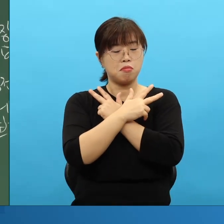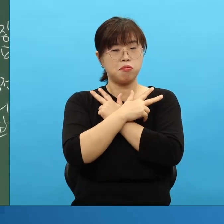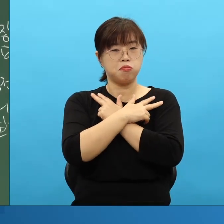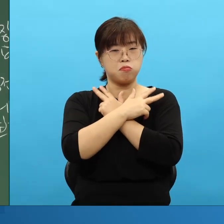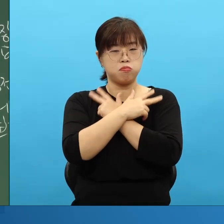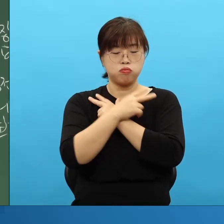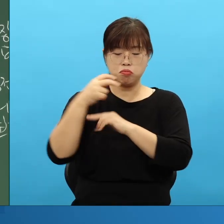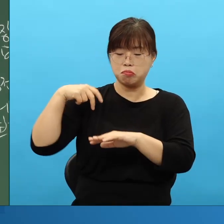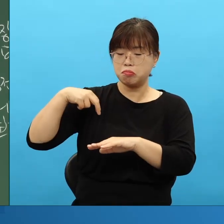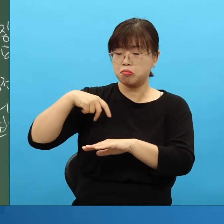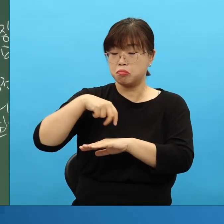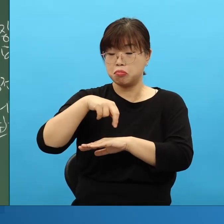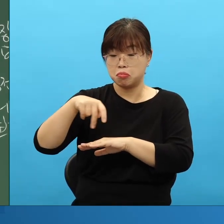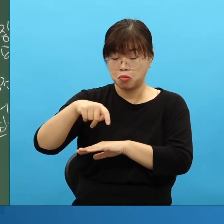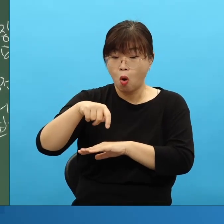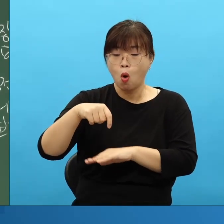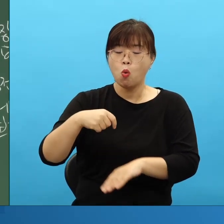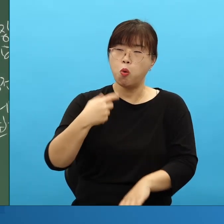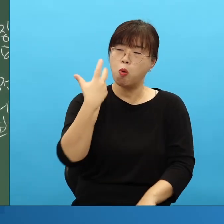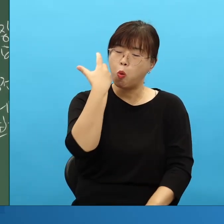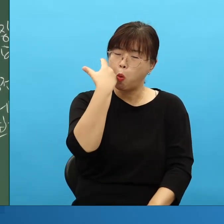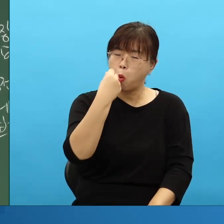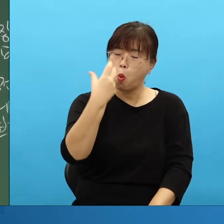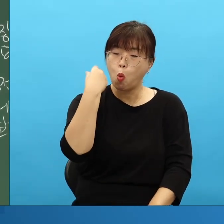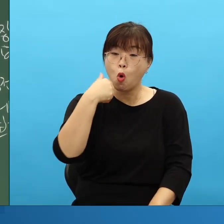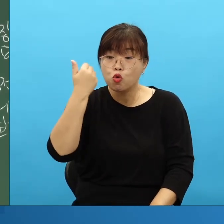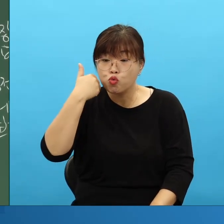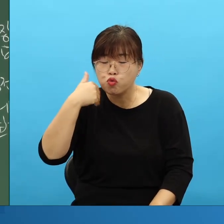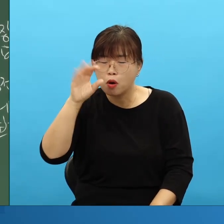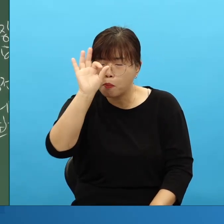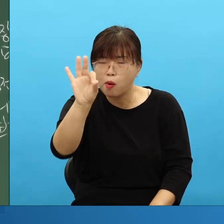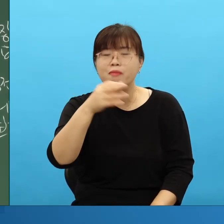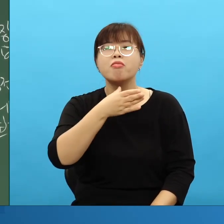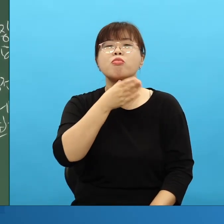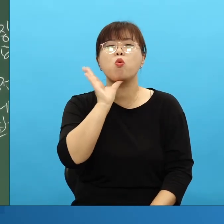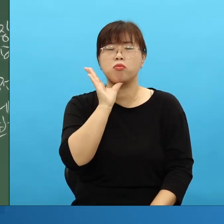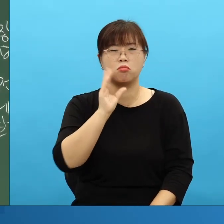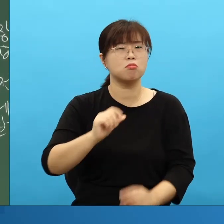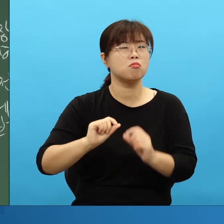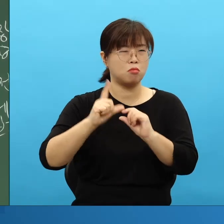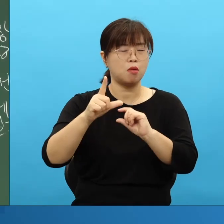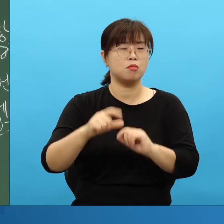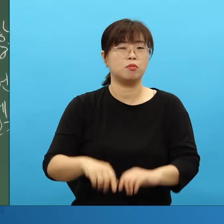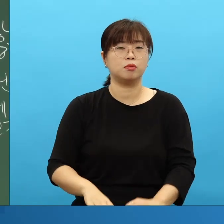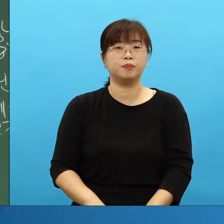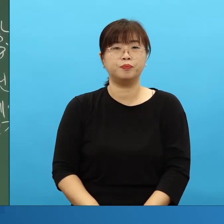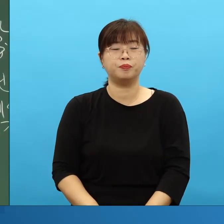멋있어. 노인들이요. They're dressed very elegantly, well-pressed suits. They're all the elderly.